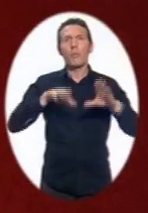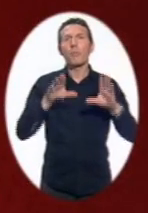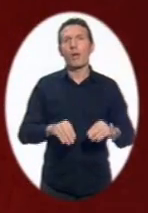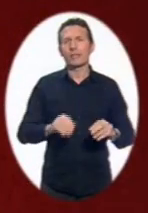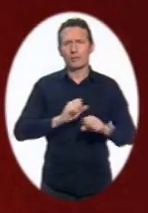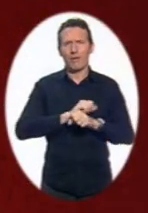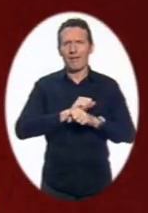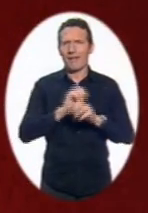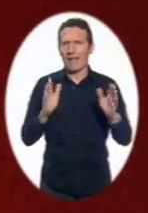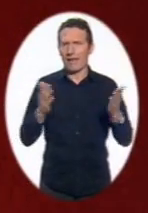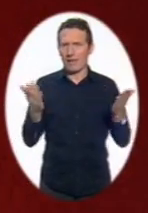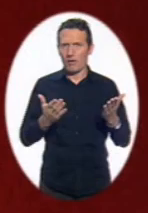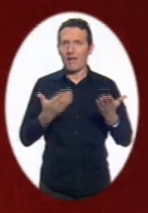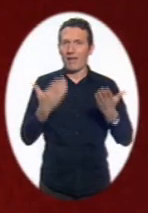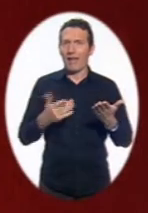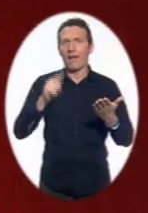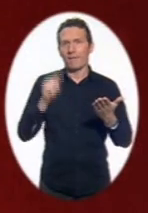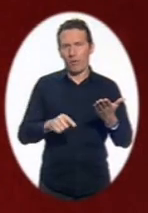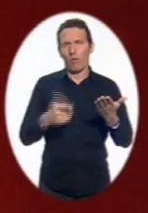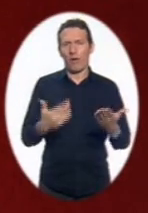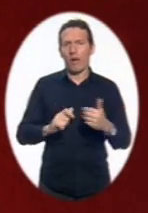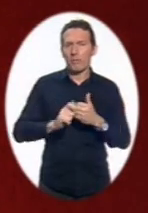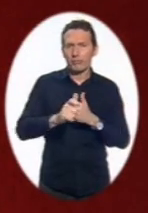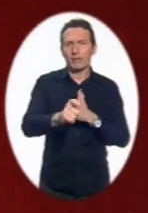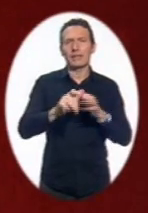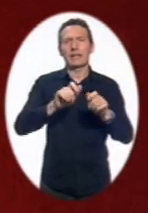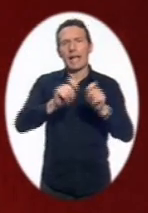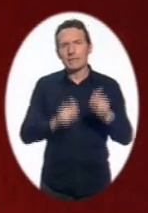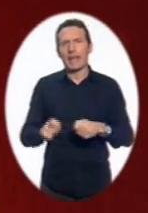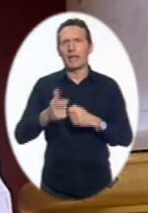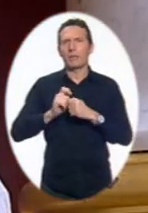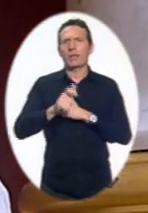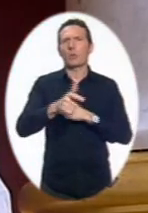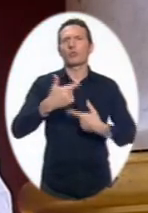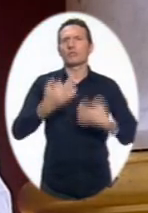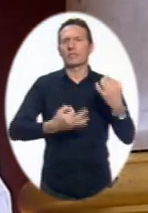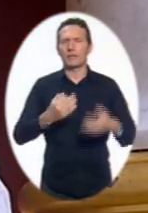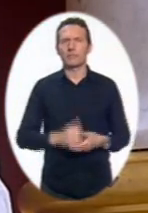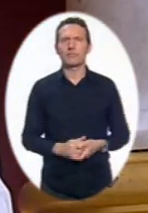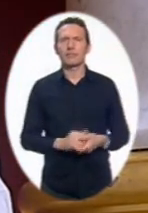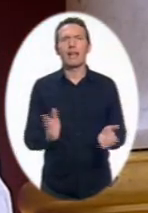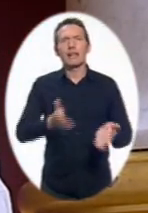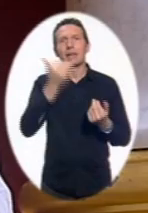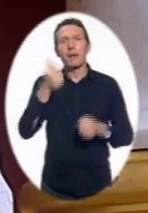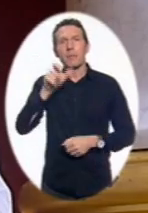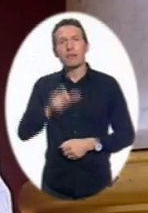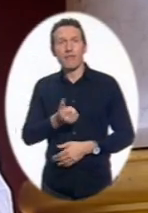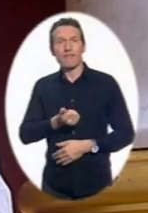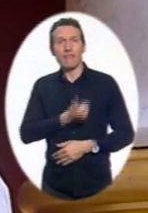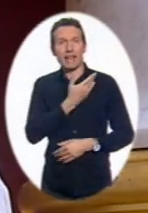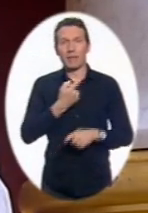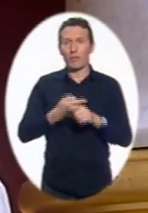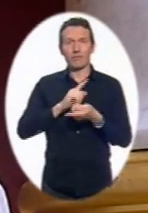extrêmement claire et donc pour ça il faut respecter le processus judiciaire en cours quand vous dites nous ne savons pas si la victime et la